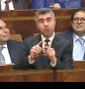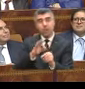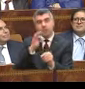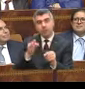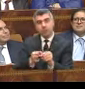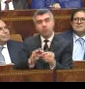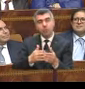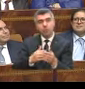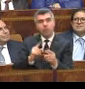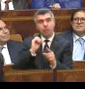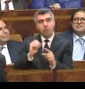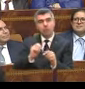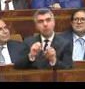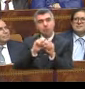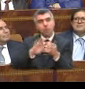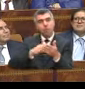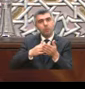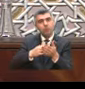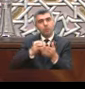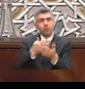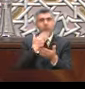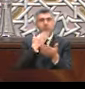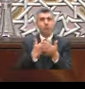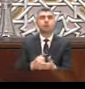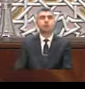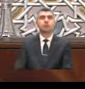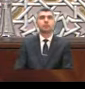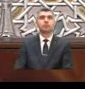الحصول على السلم الاجتماعي المنشود، وشكرا.